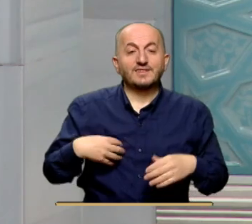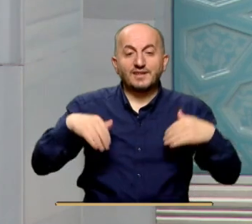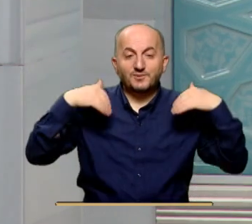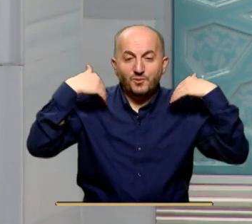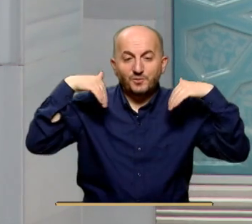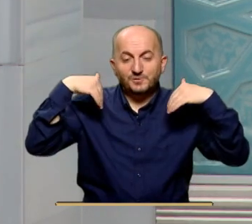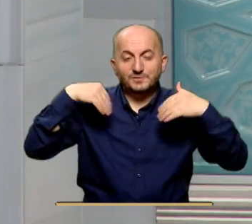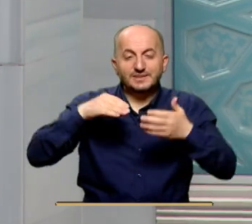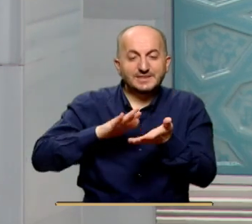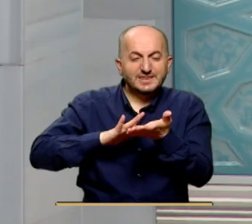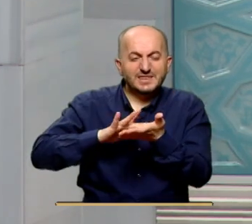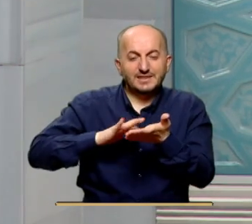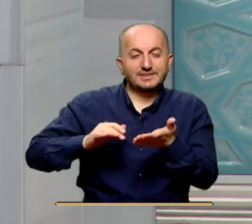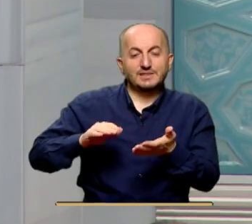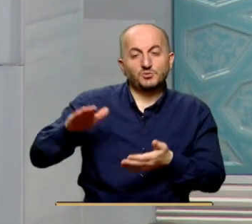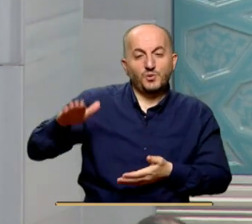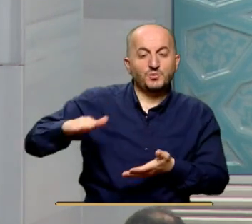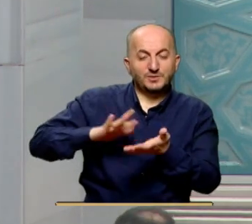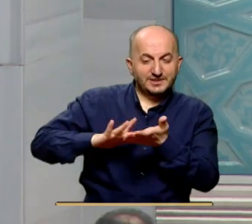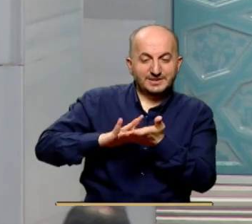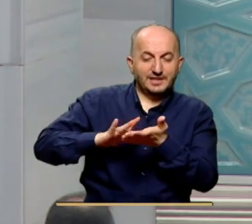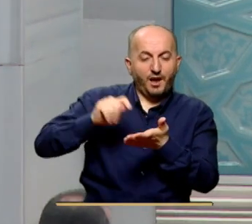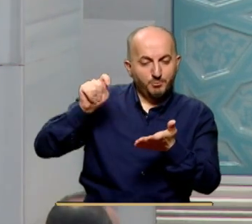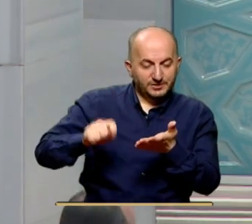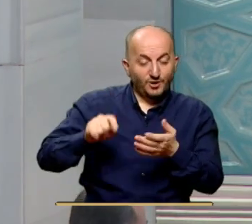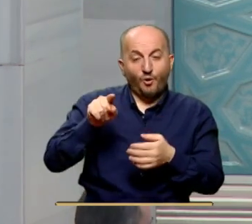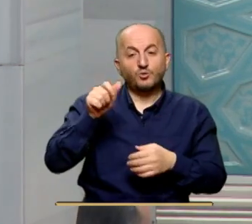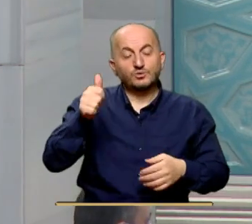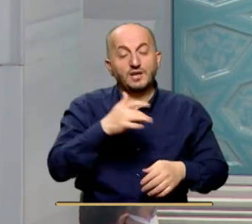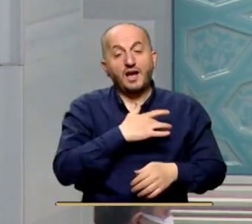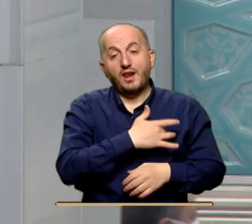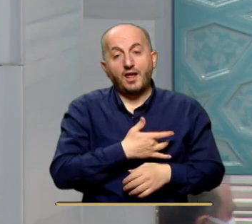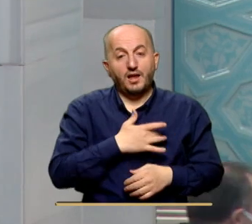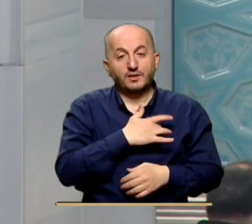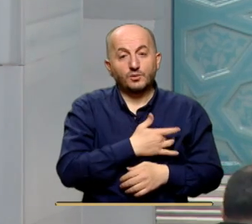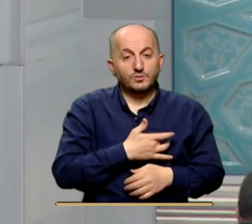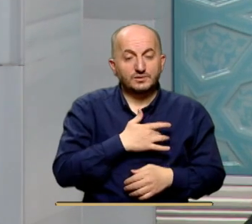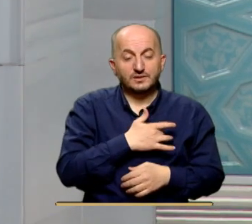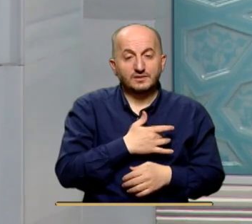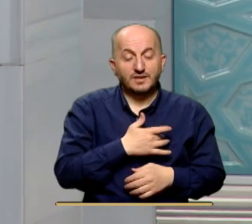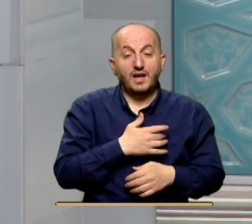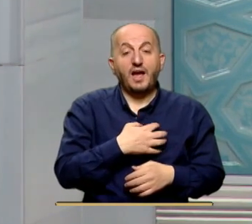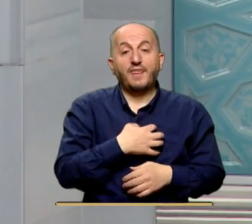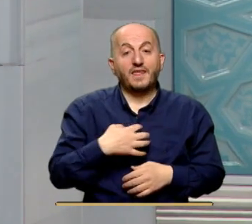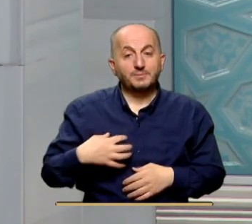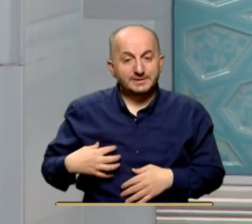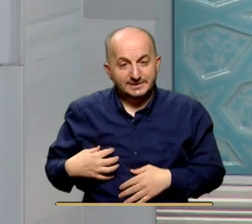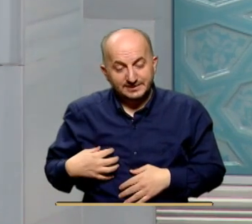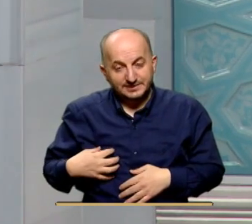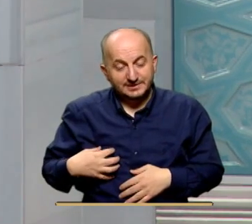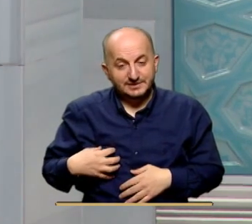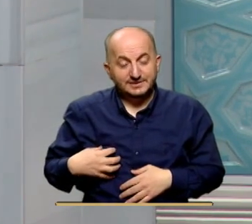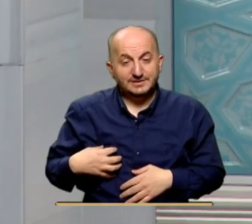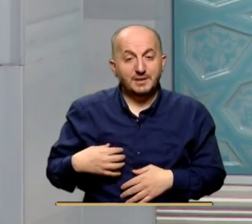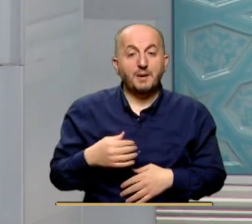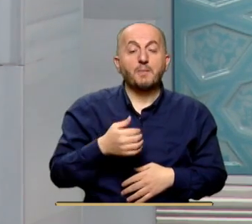kınaladı. Niye? O günkü Anadolu'daki anamızın,